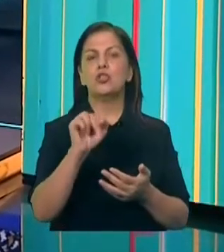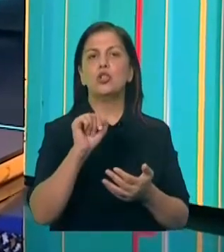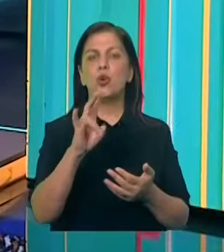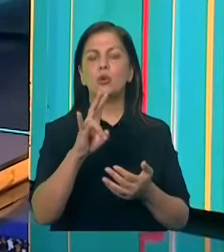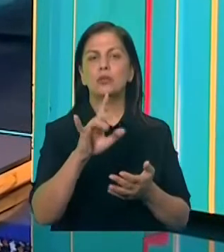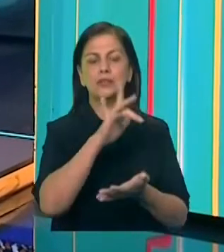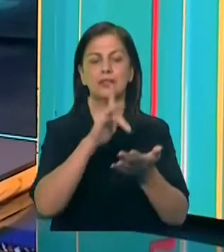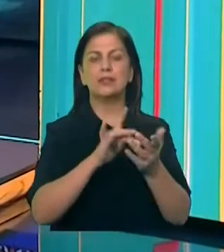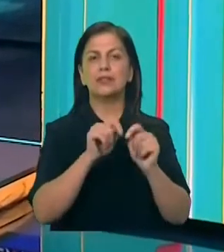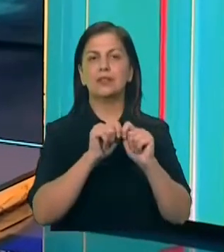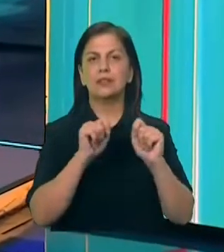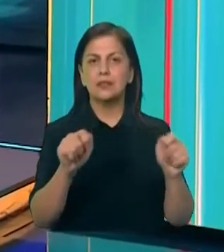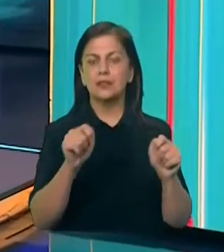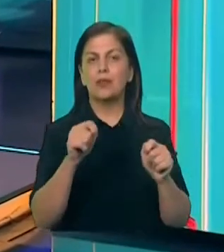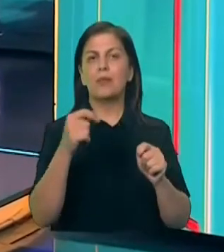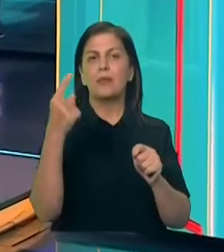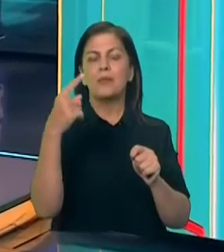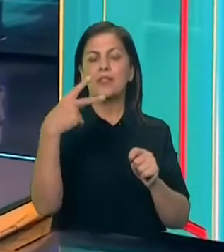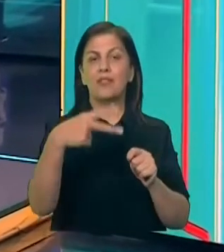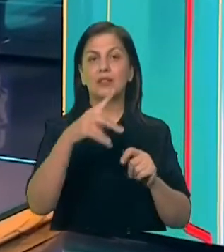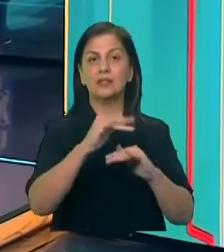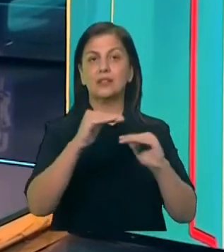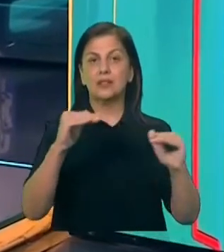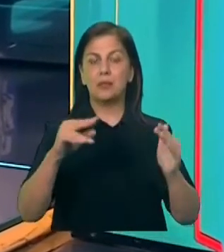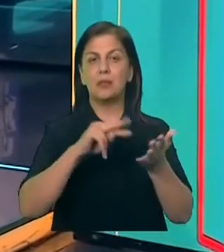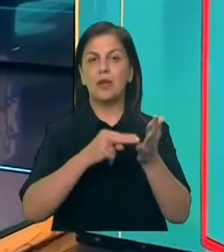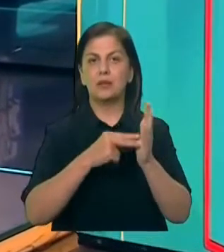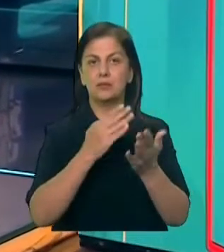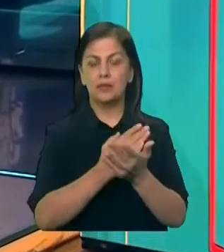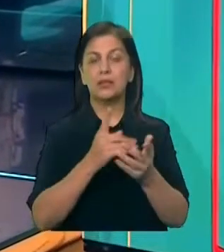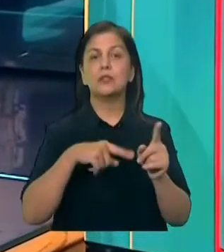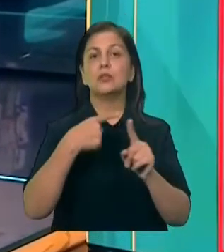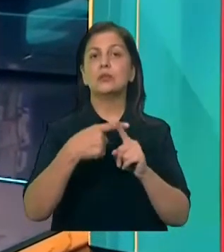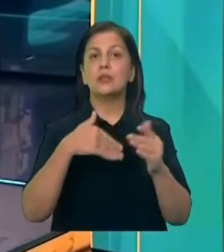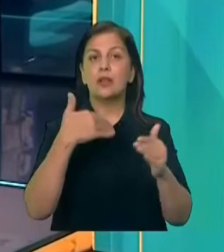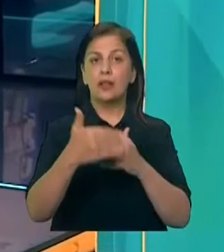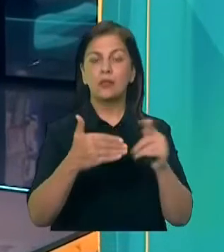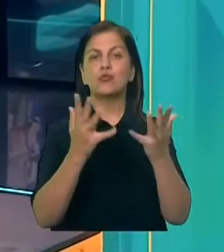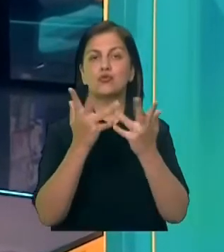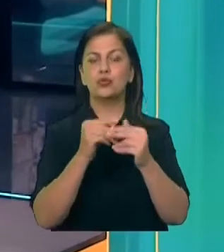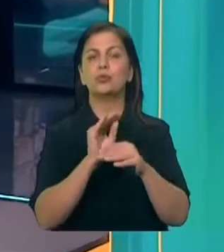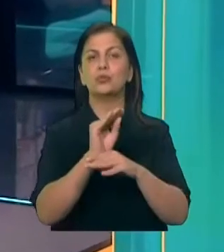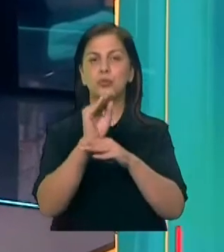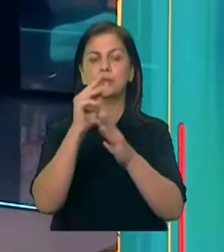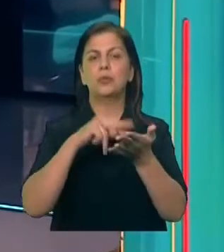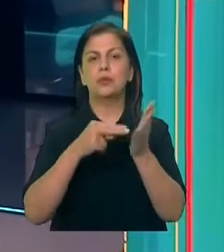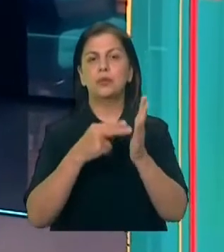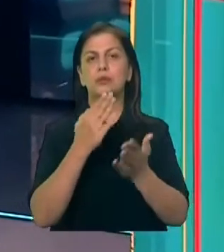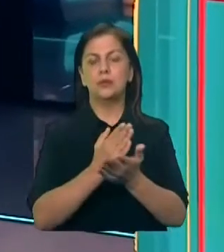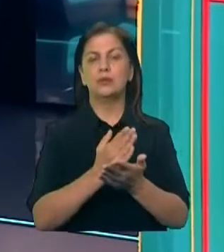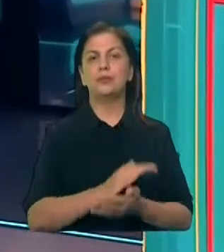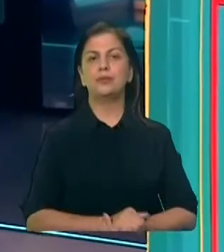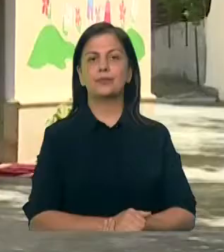verdiyi mərkəz ilkin olaraq 20 uşaq üçün nəzərdə tutulub. Növbəti mərhələdə bu sayın artacağı